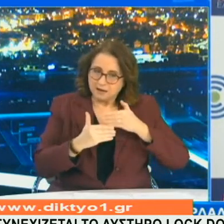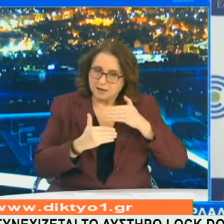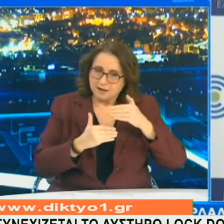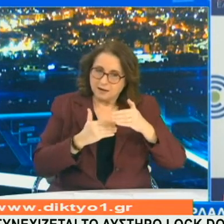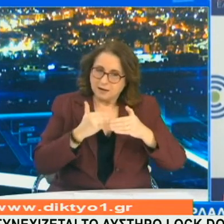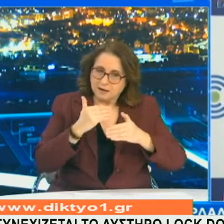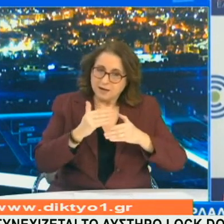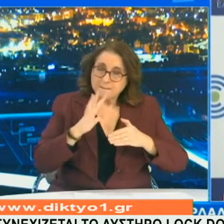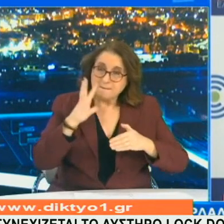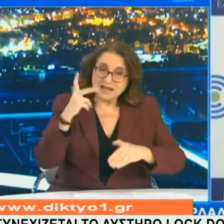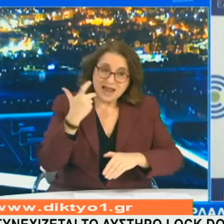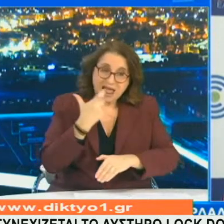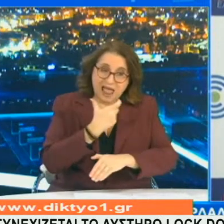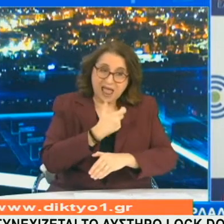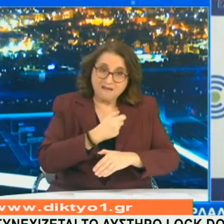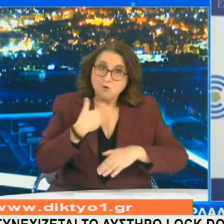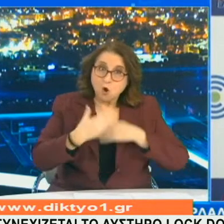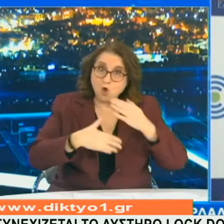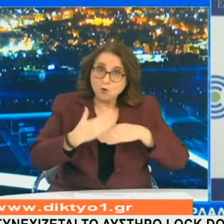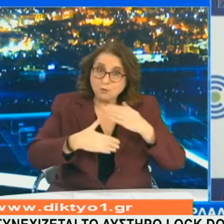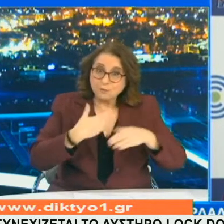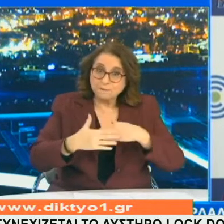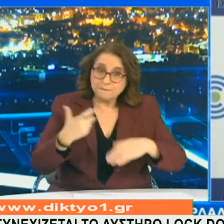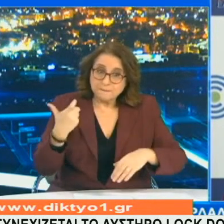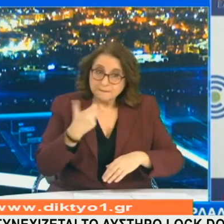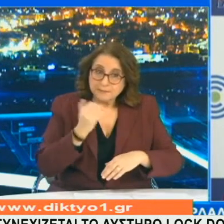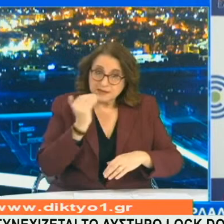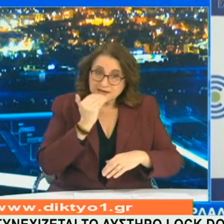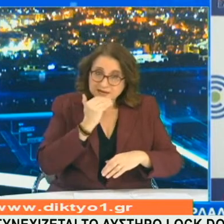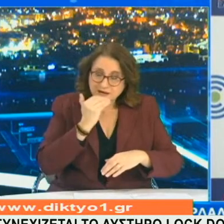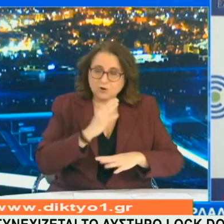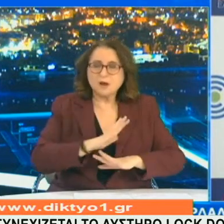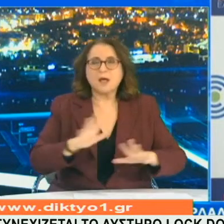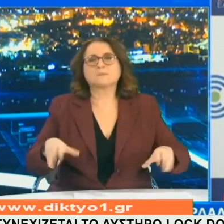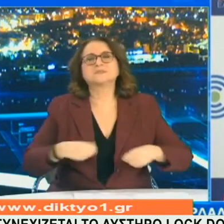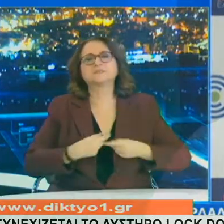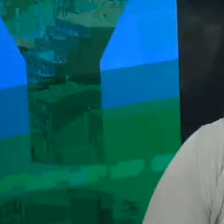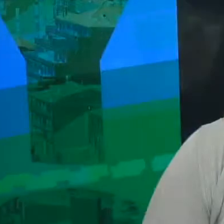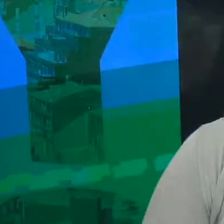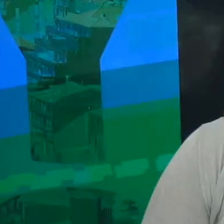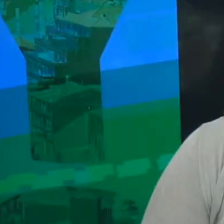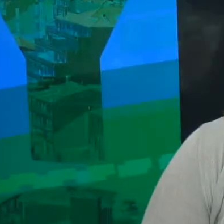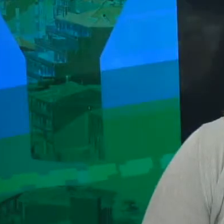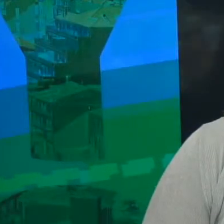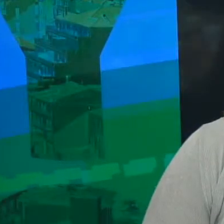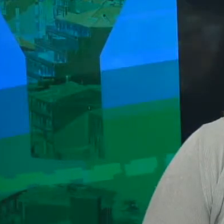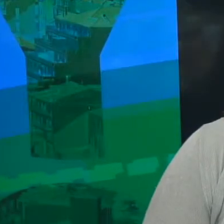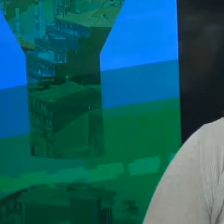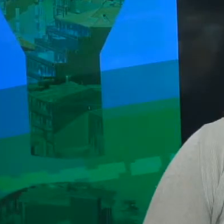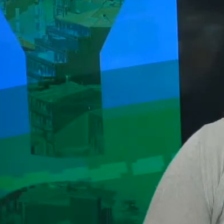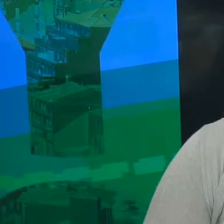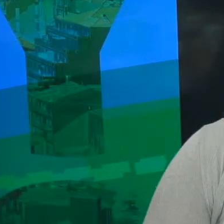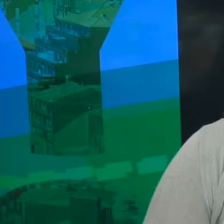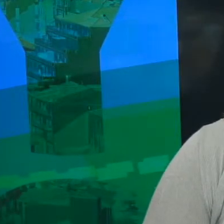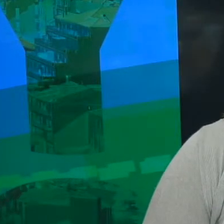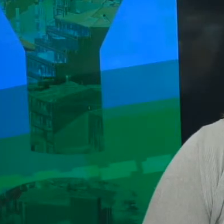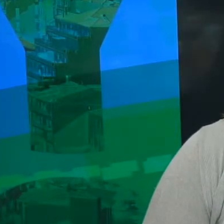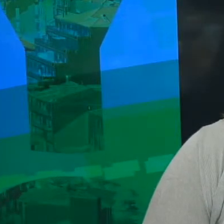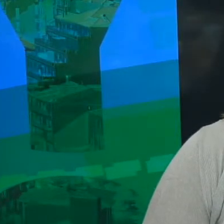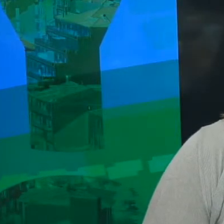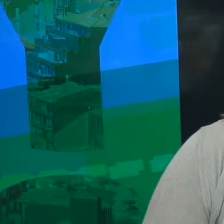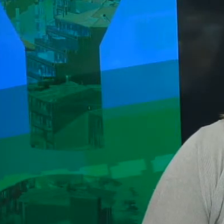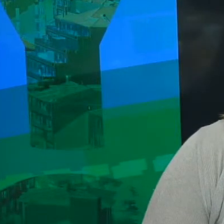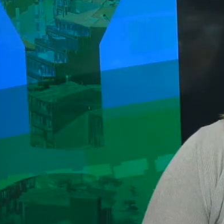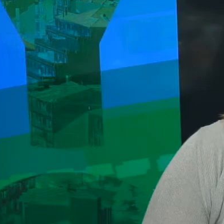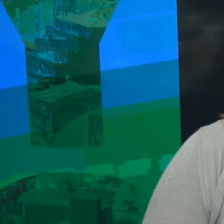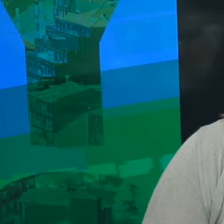ο εμβολιασμός που προχωρά με γοργούς ρυθμούς μας απελευθερώσει οριστικά από την πανδημία. Σας ευχαριστώ. Θα συνδεθούμε τώρα με τη συνάδελφο Ελένη